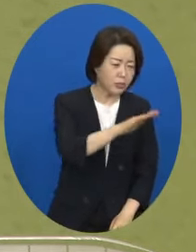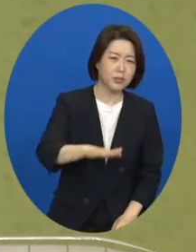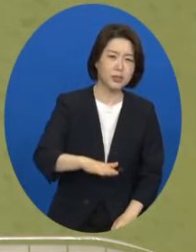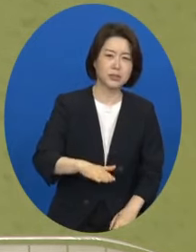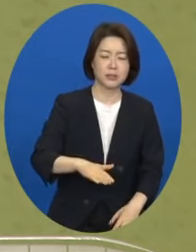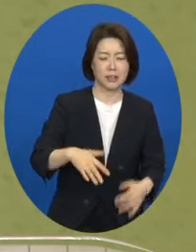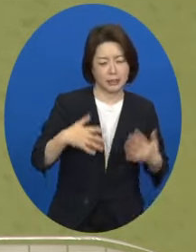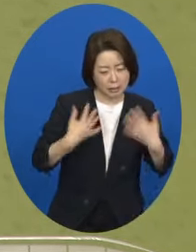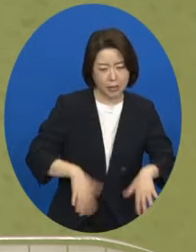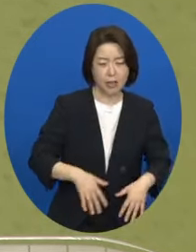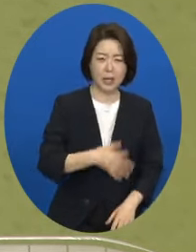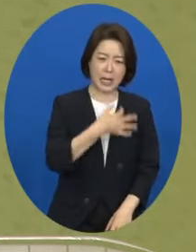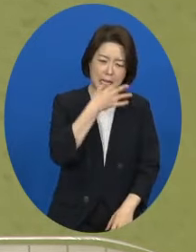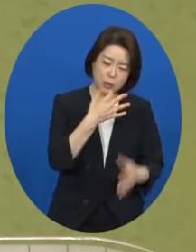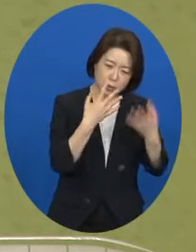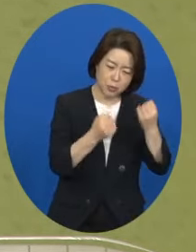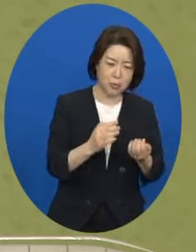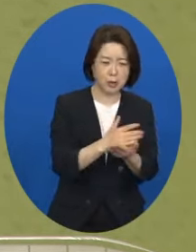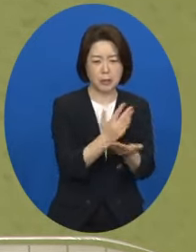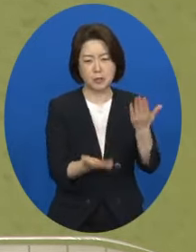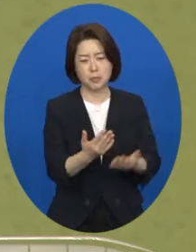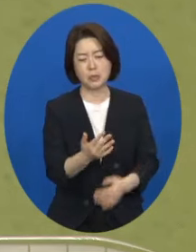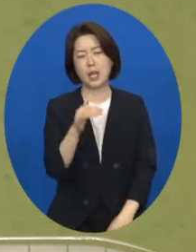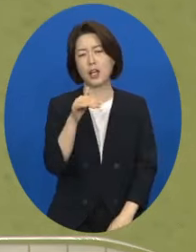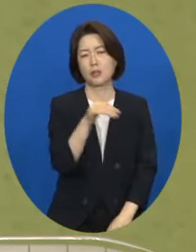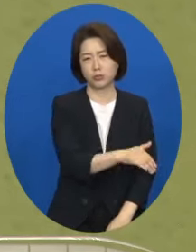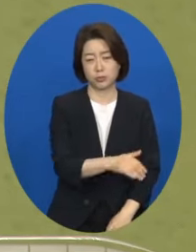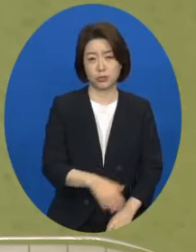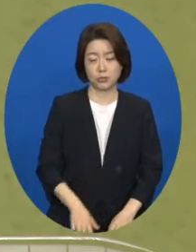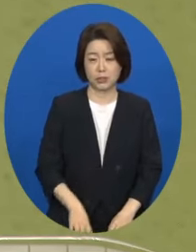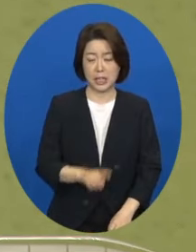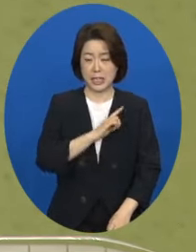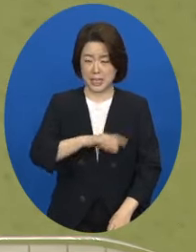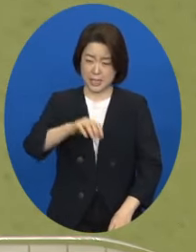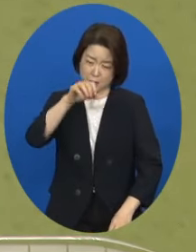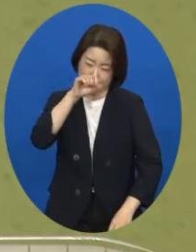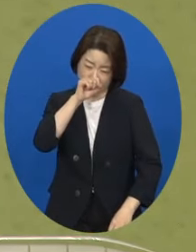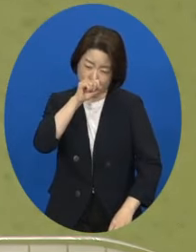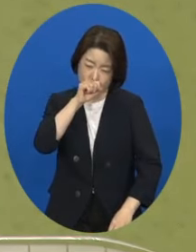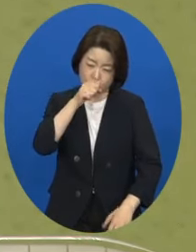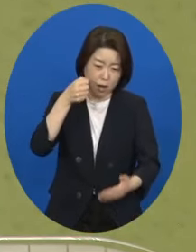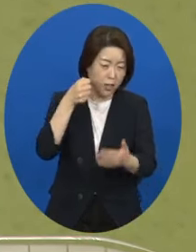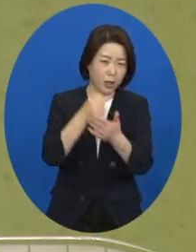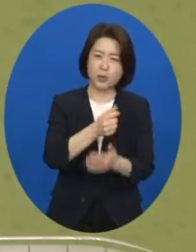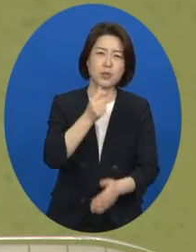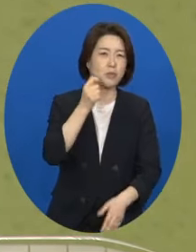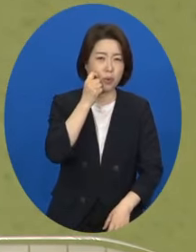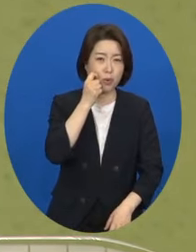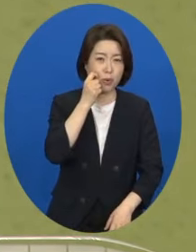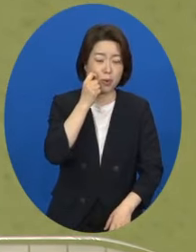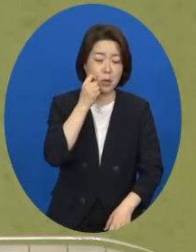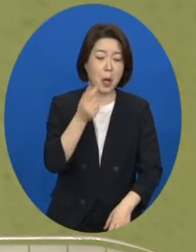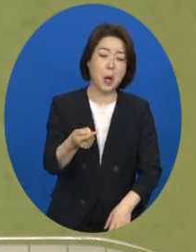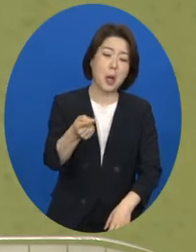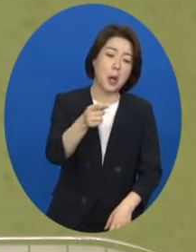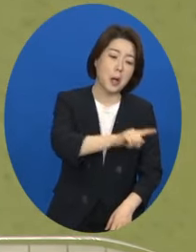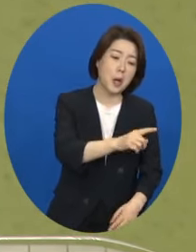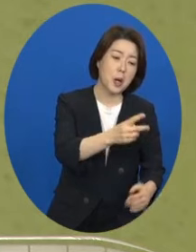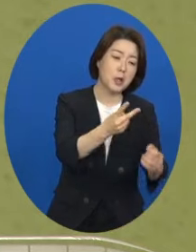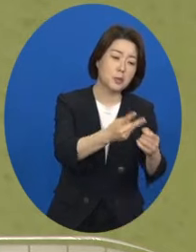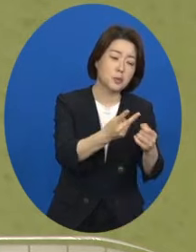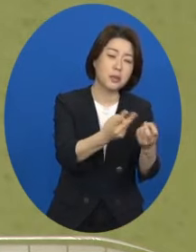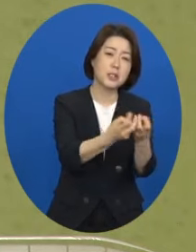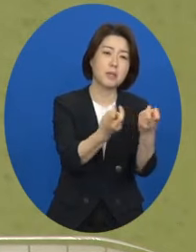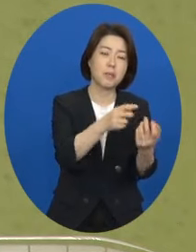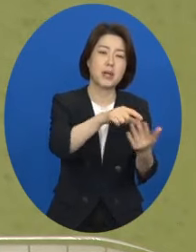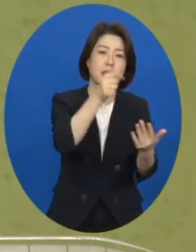분별력도 떨어져요. 최선을 항상 결정하지 못할 때가 너무나 많아요. 차선을 선택하고 심지어는요